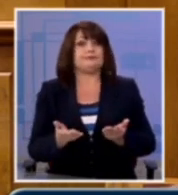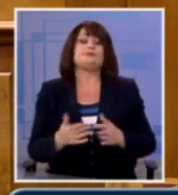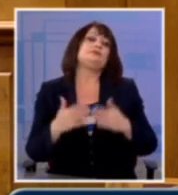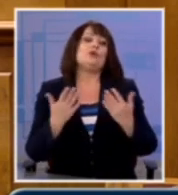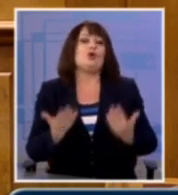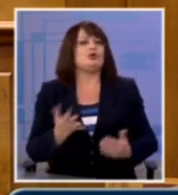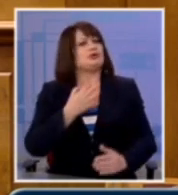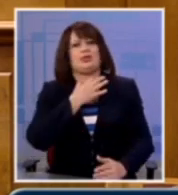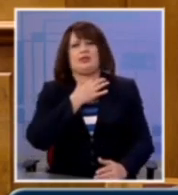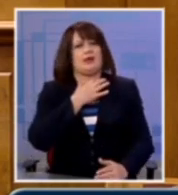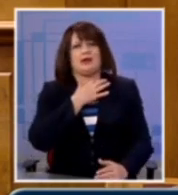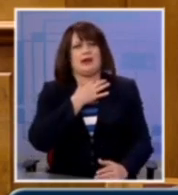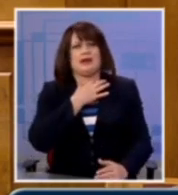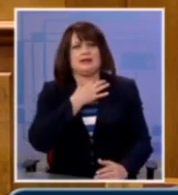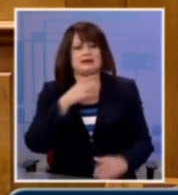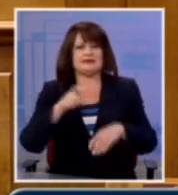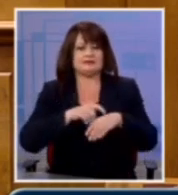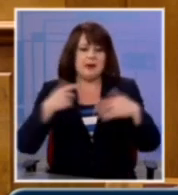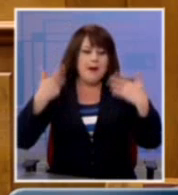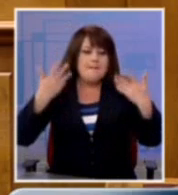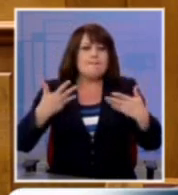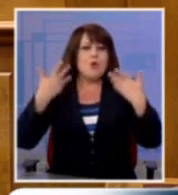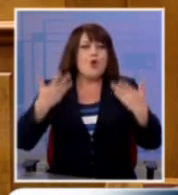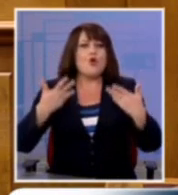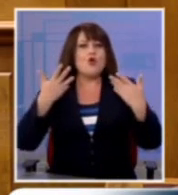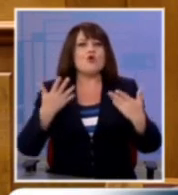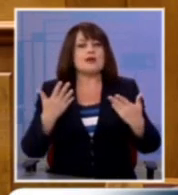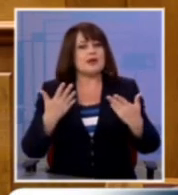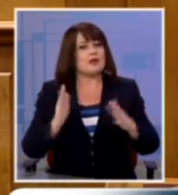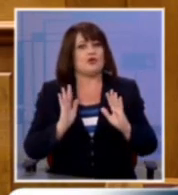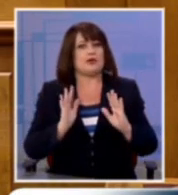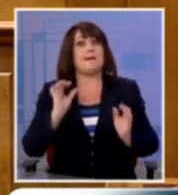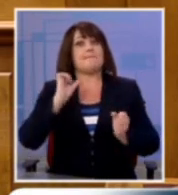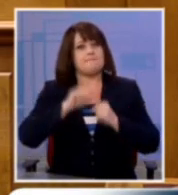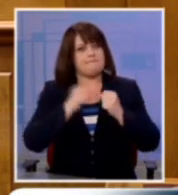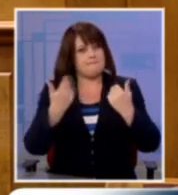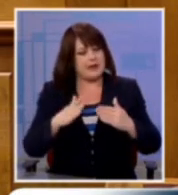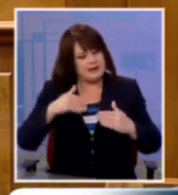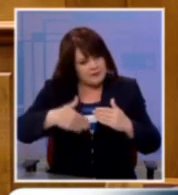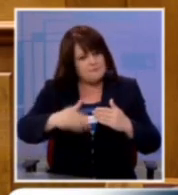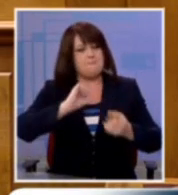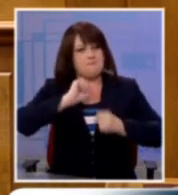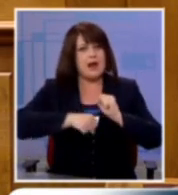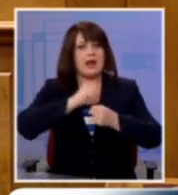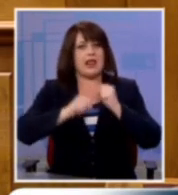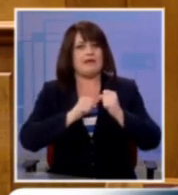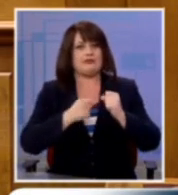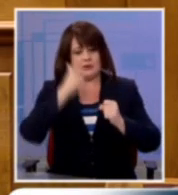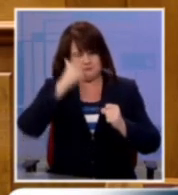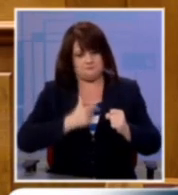όμως δεν χρειάζεται να απολογούμαστε που παλέψαμε και παλεύουμε, δεν